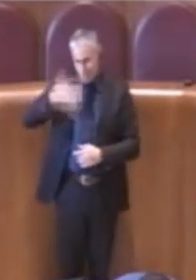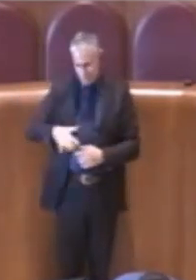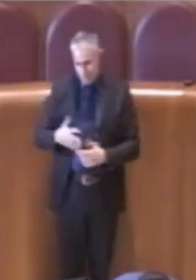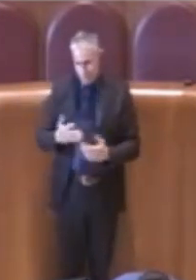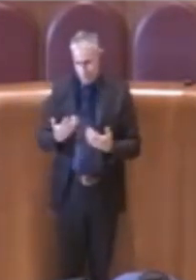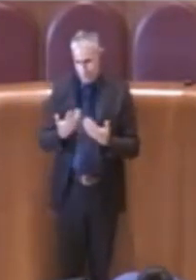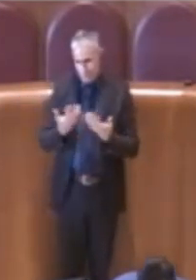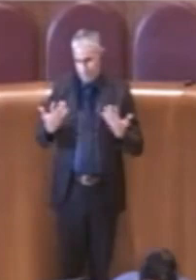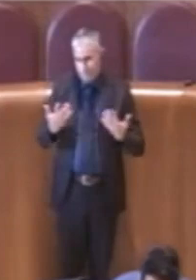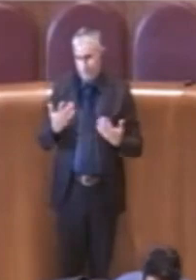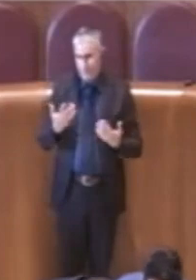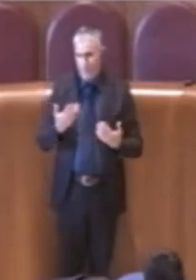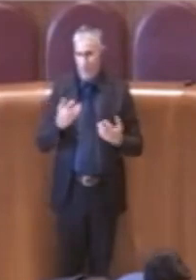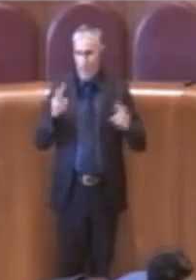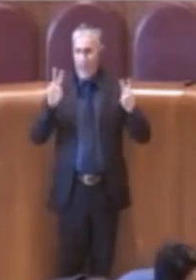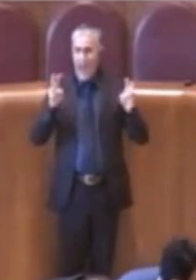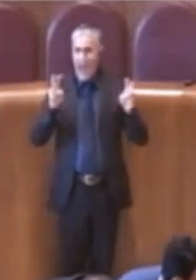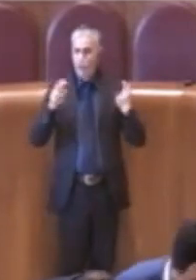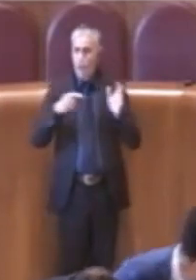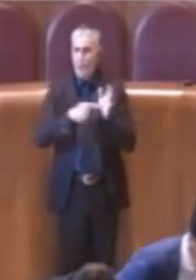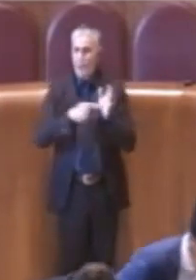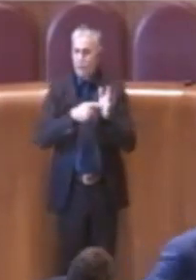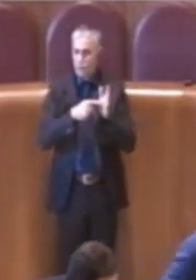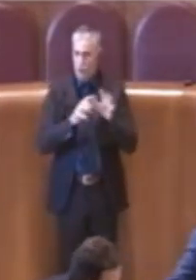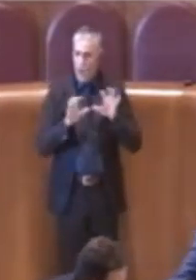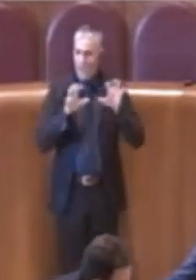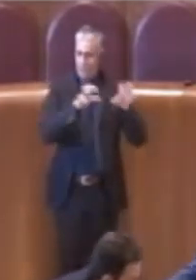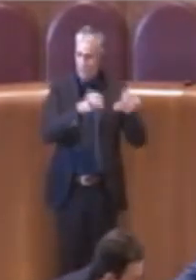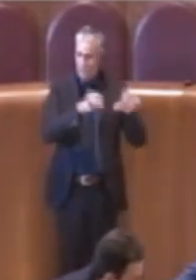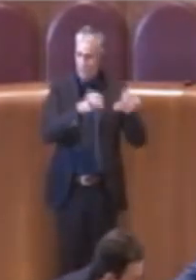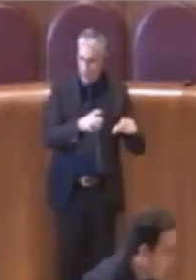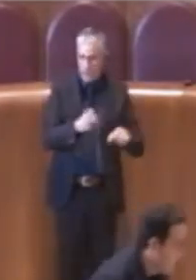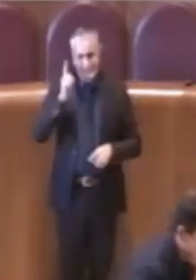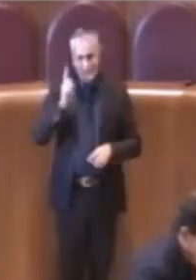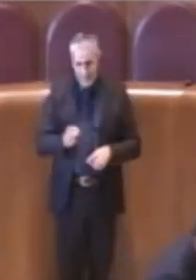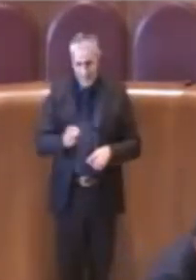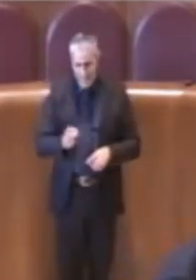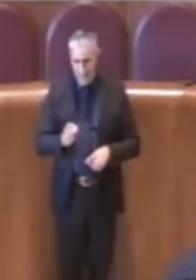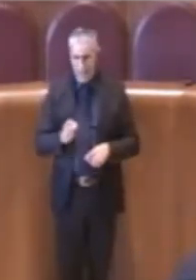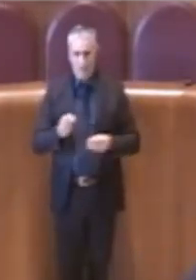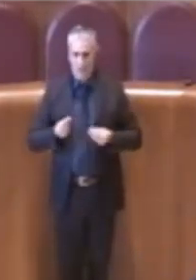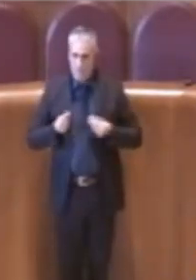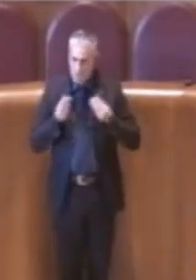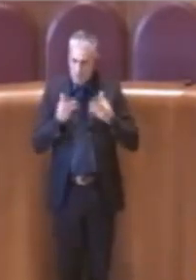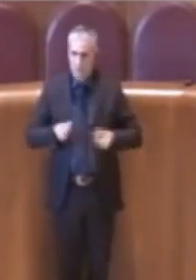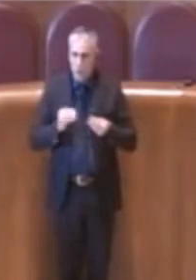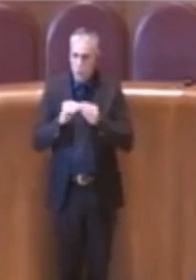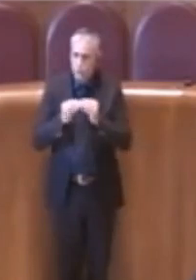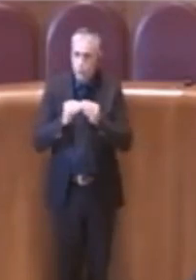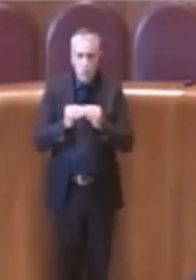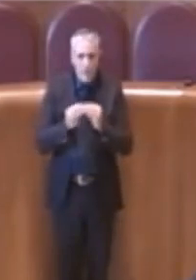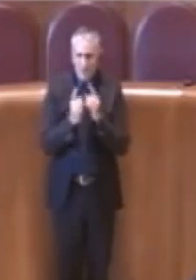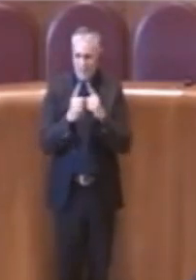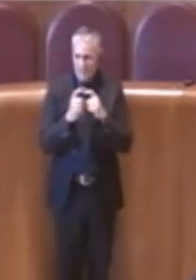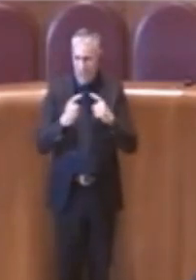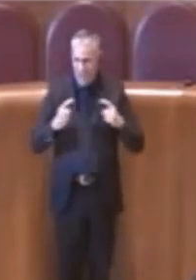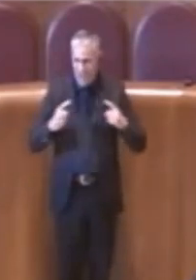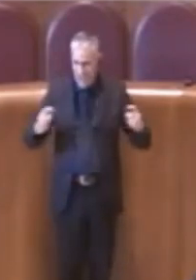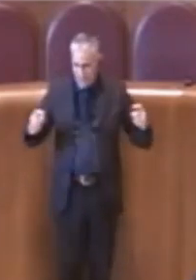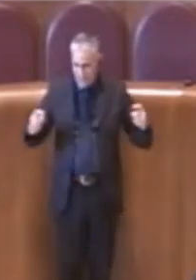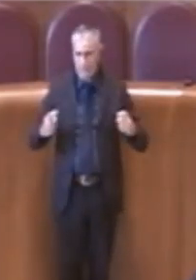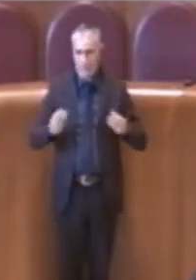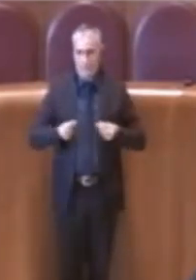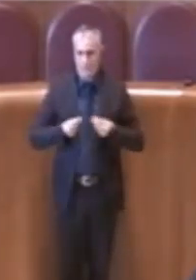che su un tema del genere bisogna davvero mettere in campo tutti gli sforzi possibili per